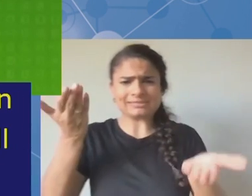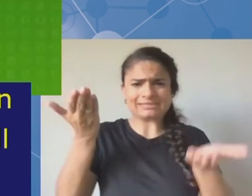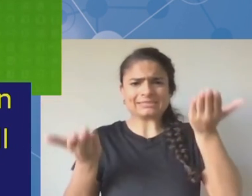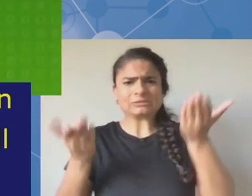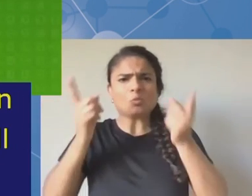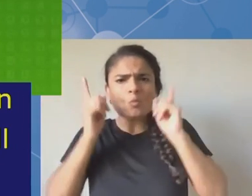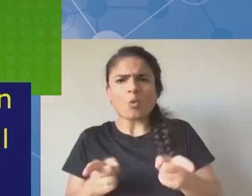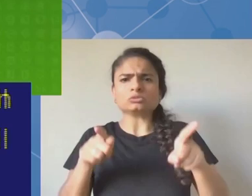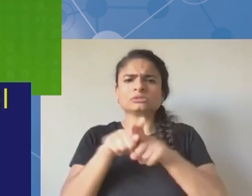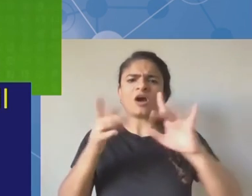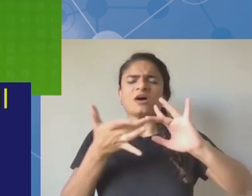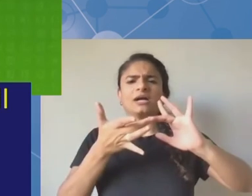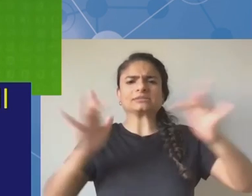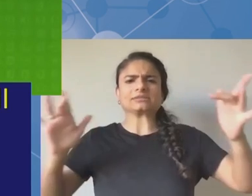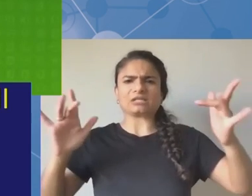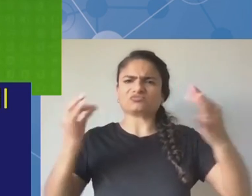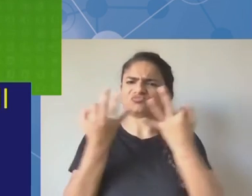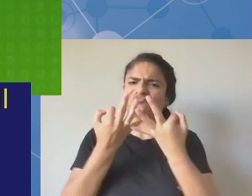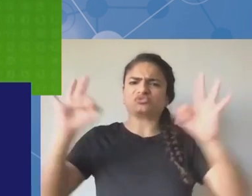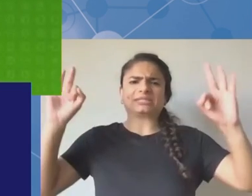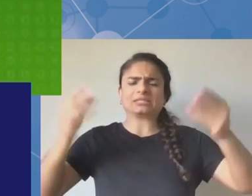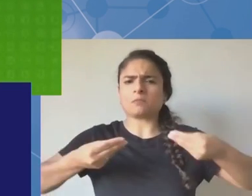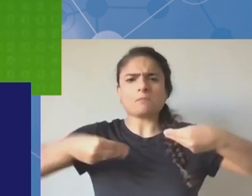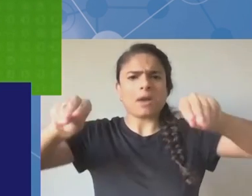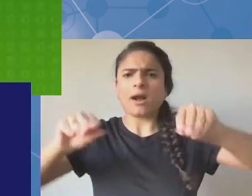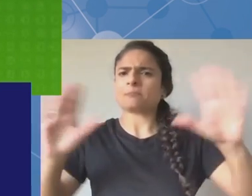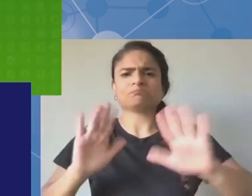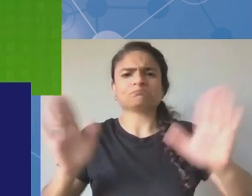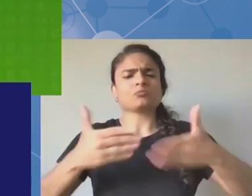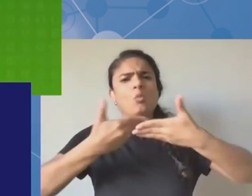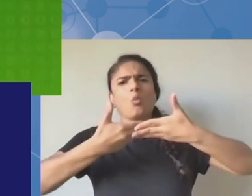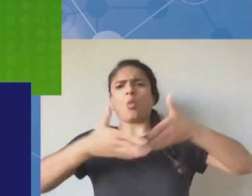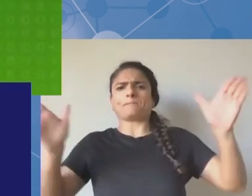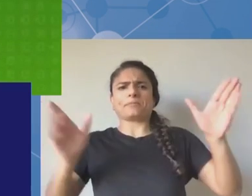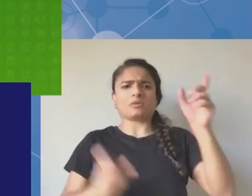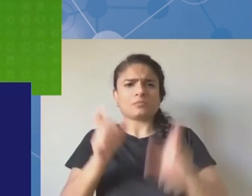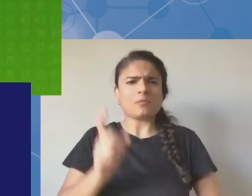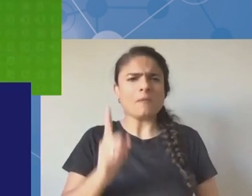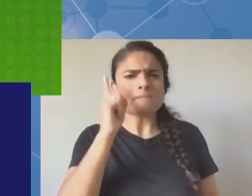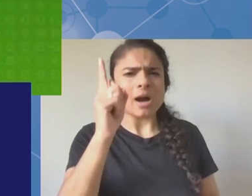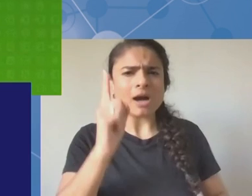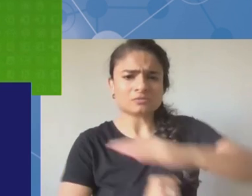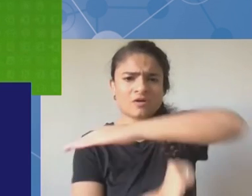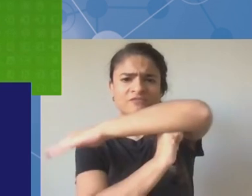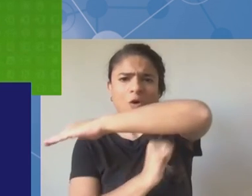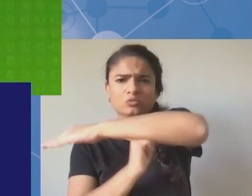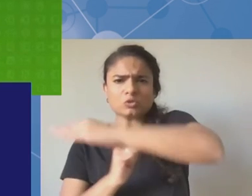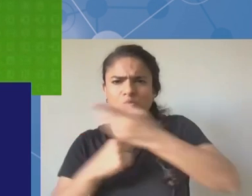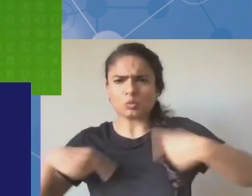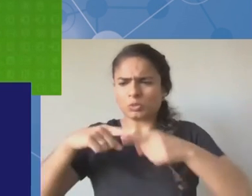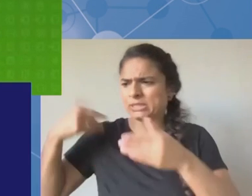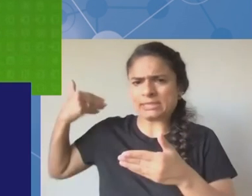и угроз, связанных с использованием интернета. Мы будем стараться, чтобы интернет был